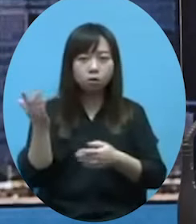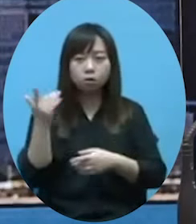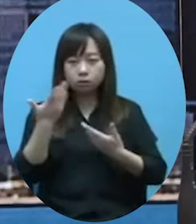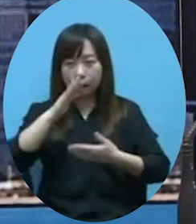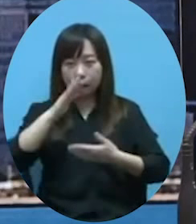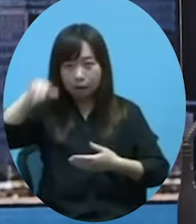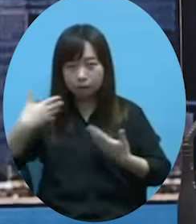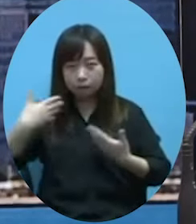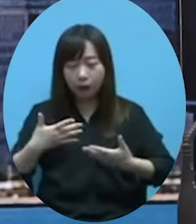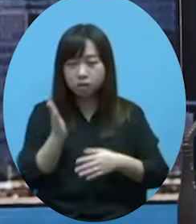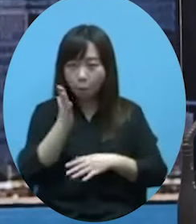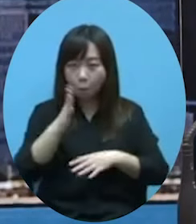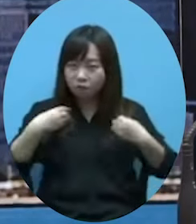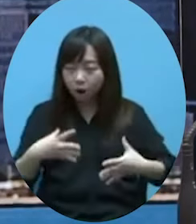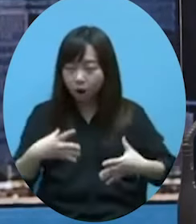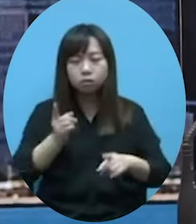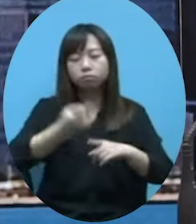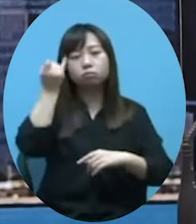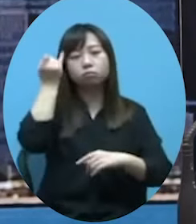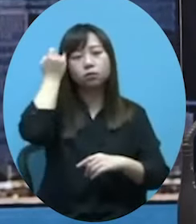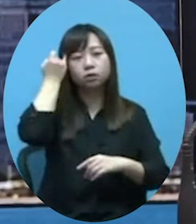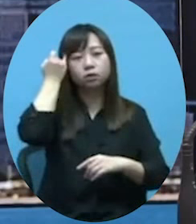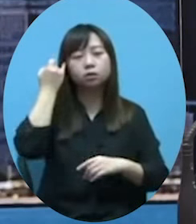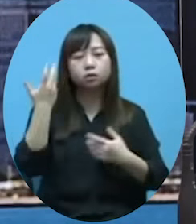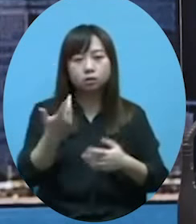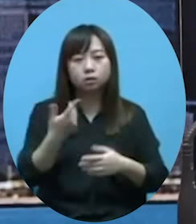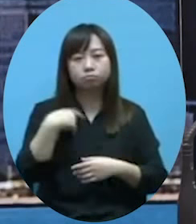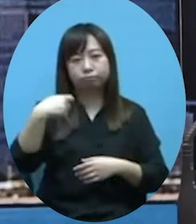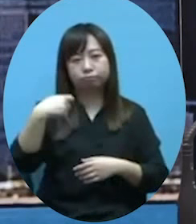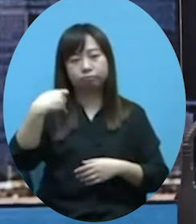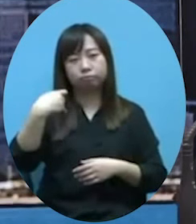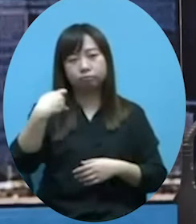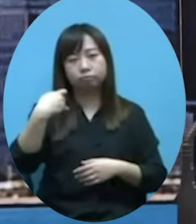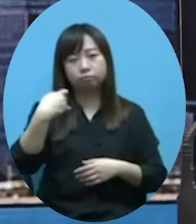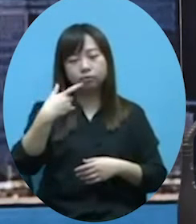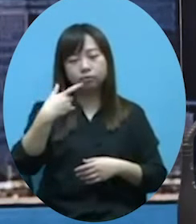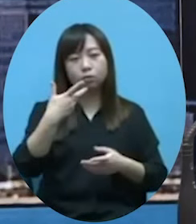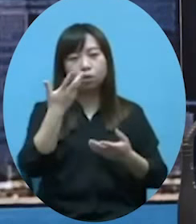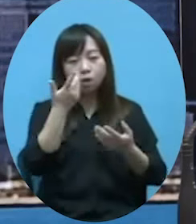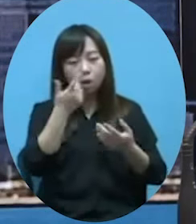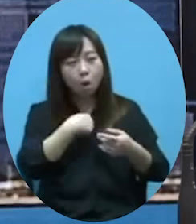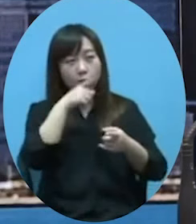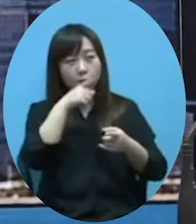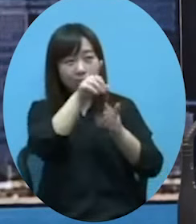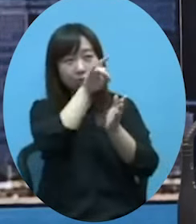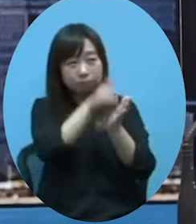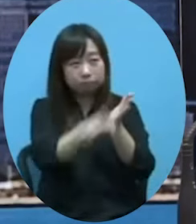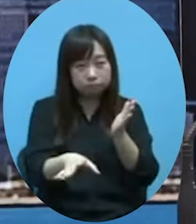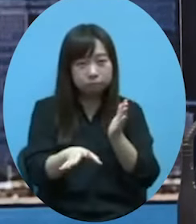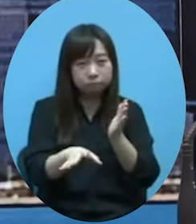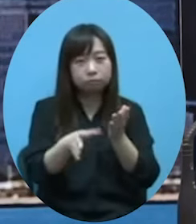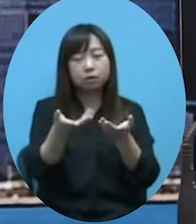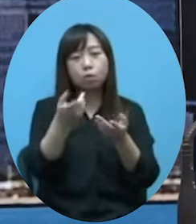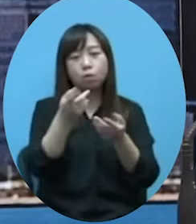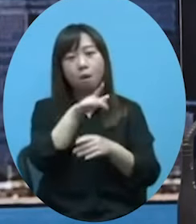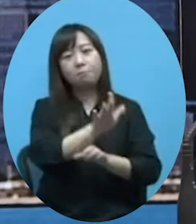了其實現在是不知道的所以我們就不可以當然我們都不會排除任何一個早